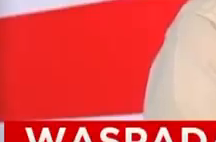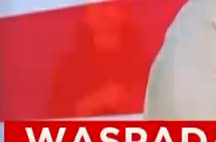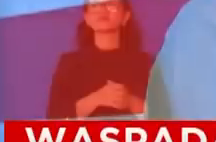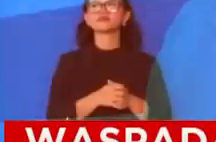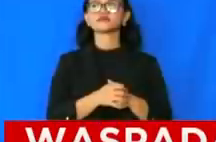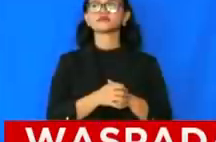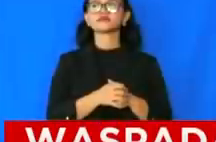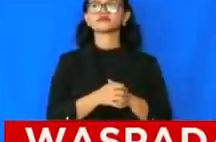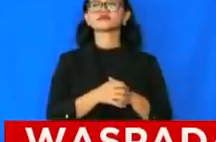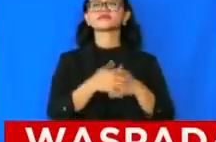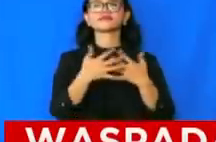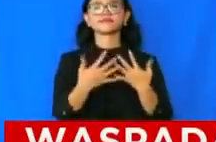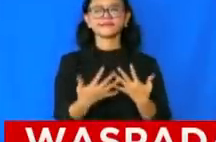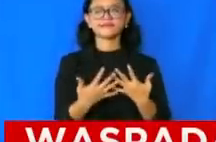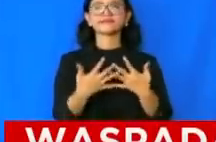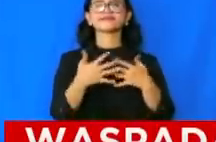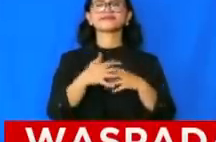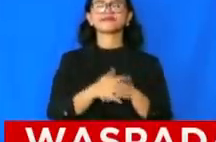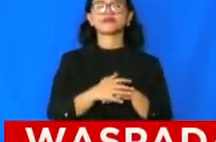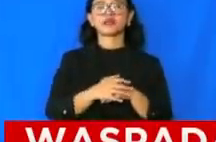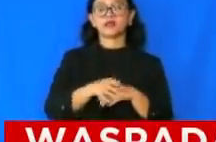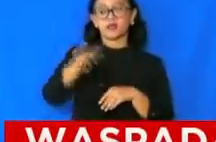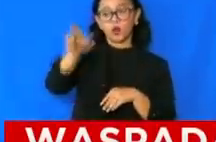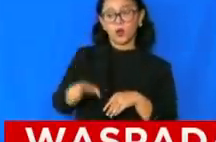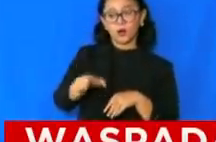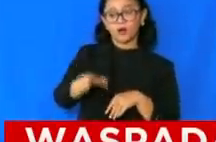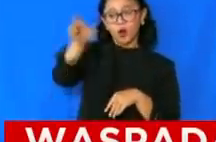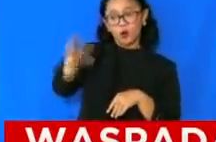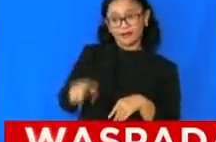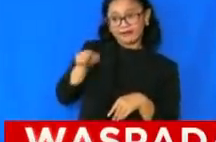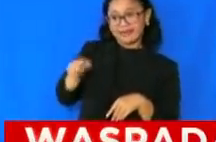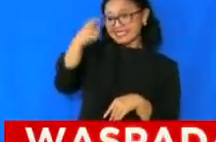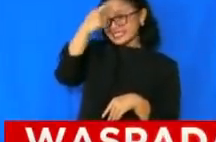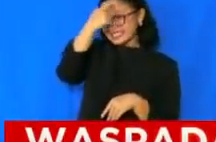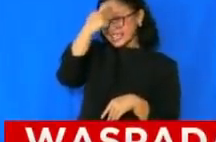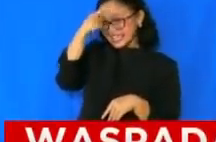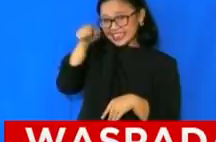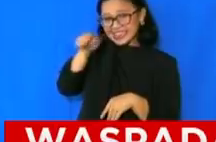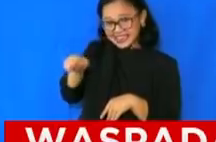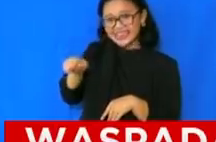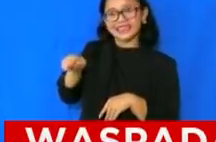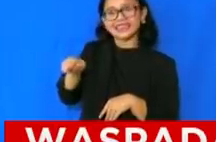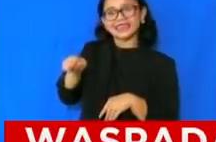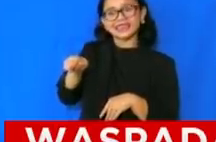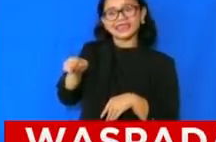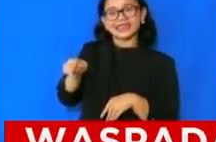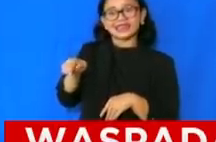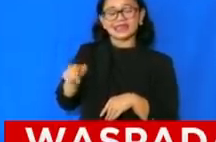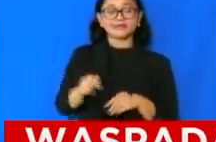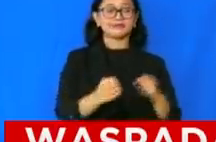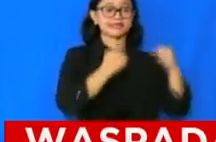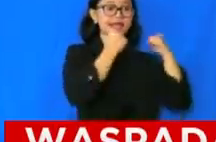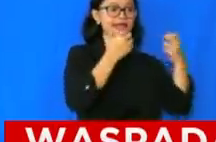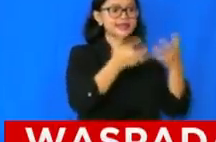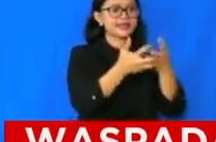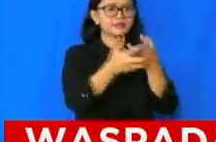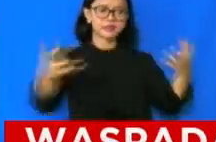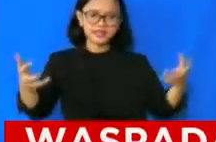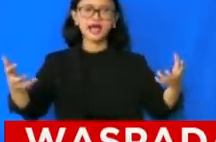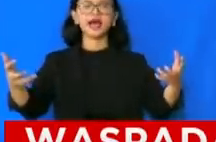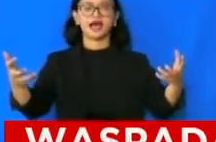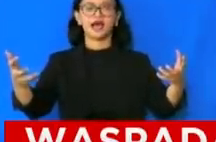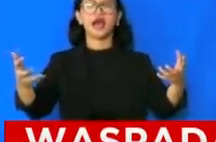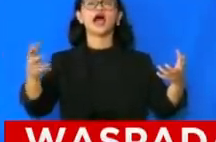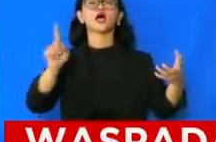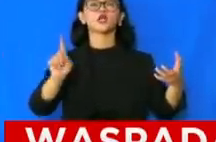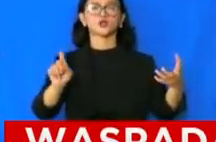Oleh karena itu yang sakit Inilah yang harus kita lakukan pemisahan kita bisa kita